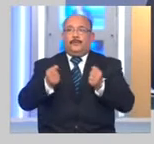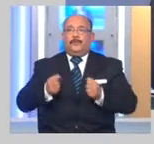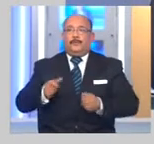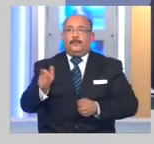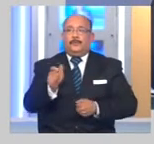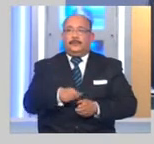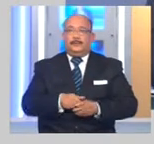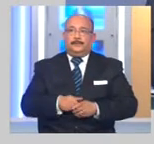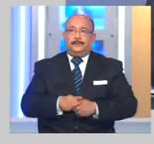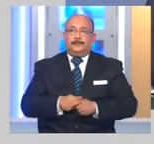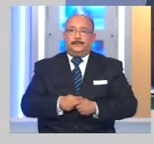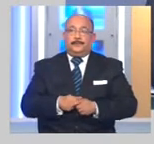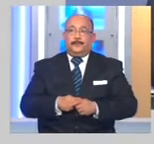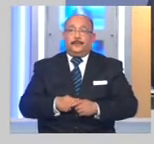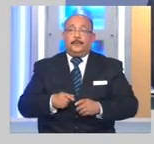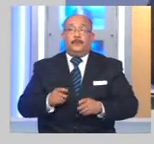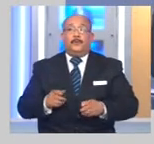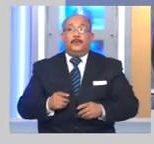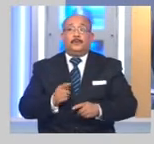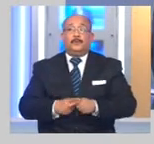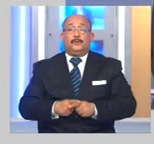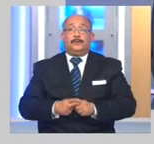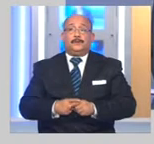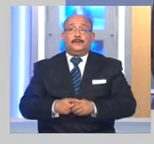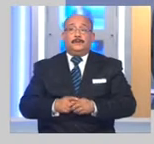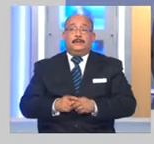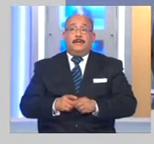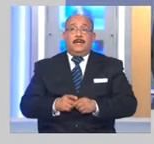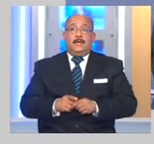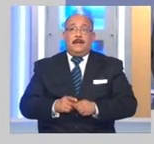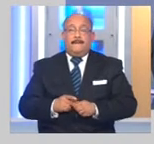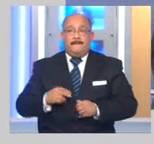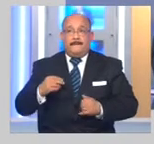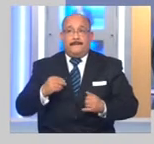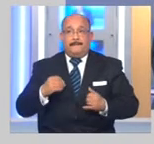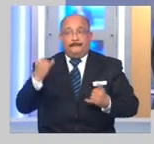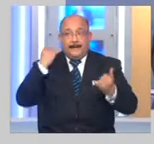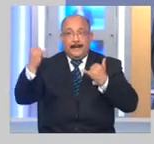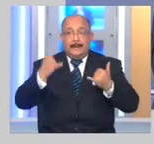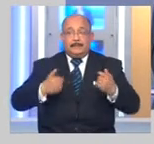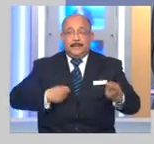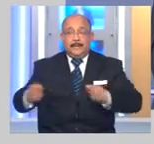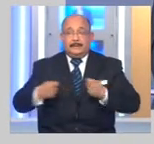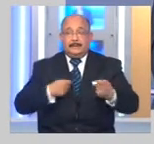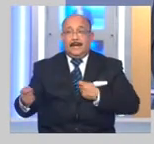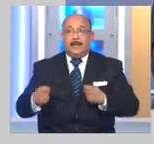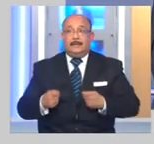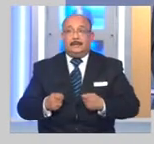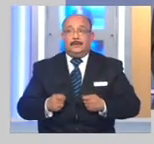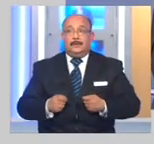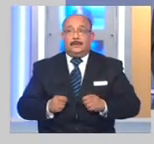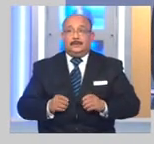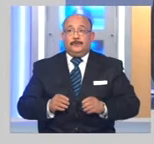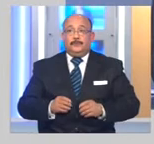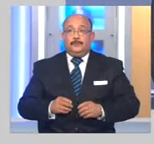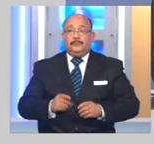في إطارها وفي سياقها الحقيقي، لأن هنالك بعض الارتباك، بعض اللخبطة في سوق رأي عام، خاصة في الأيام